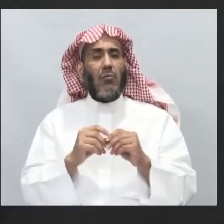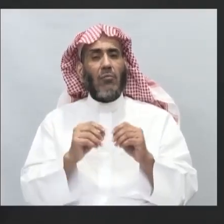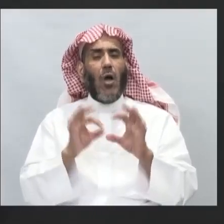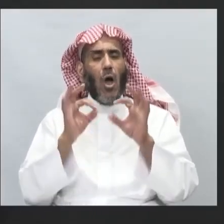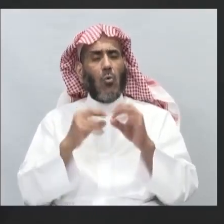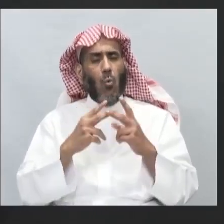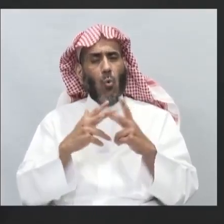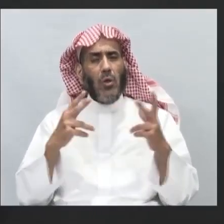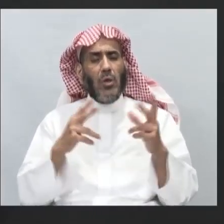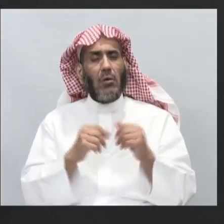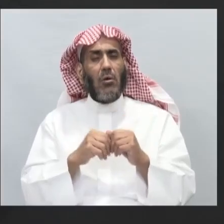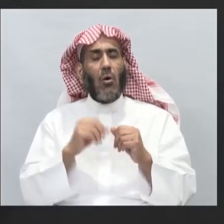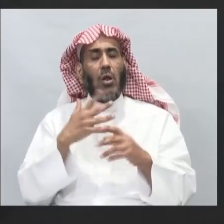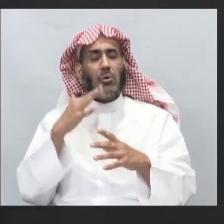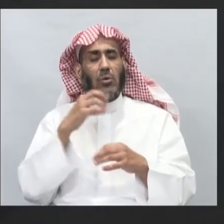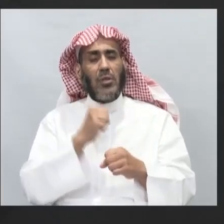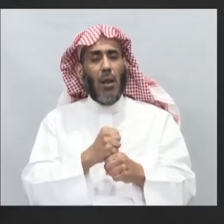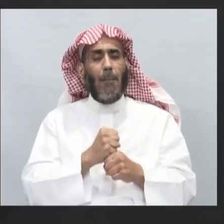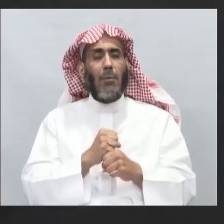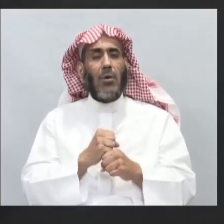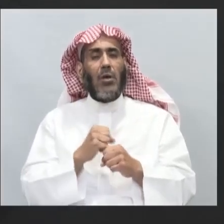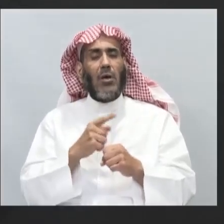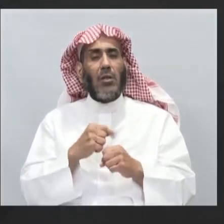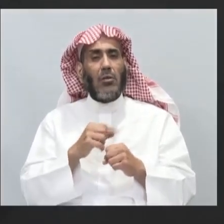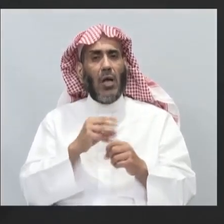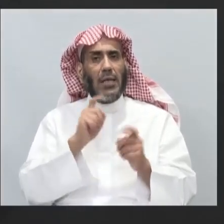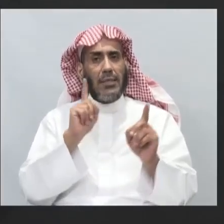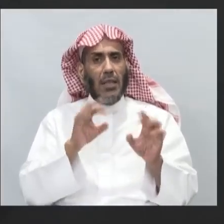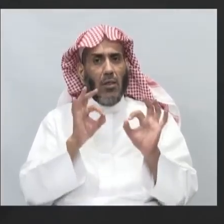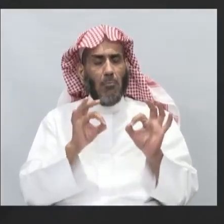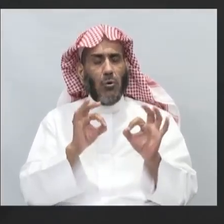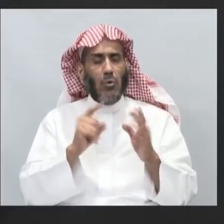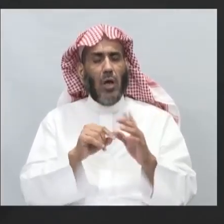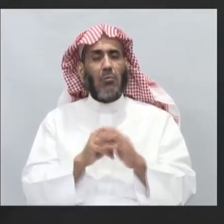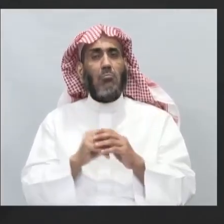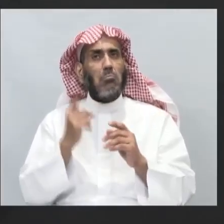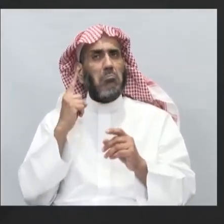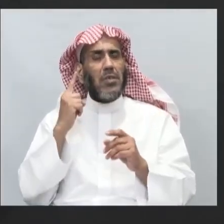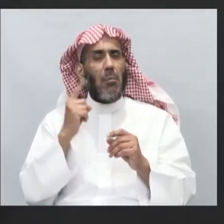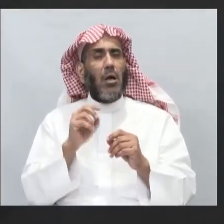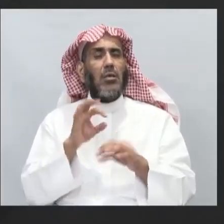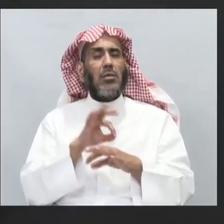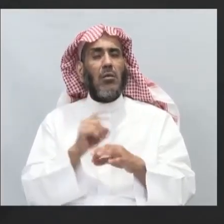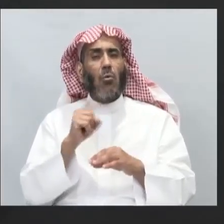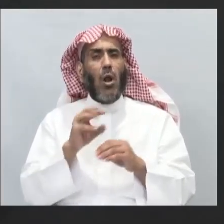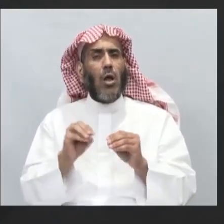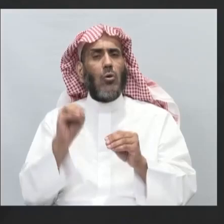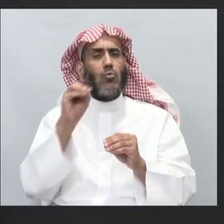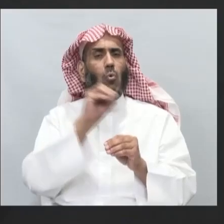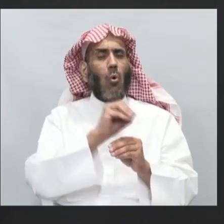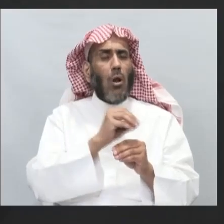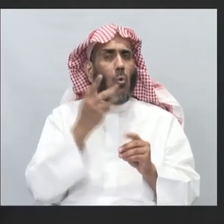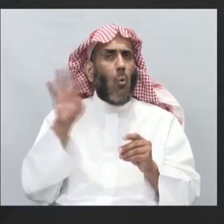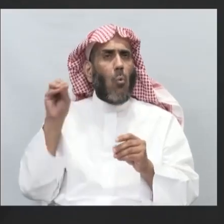ايات كثيره وعلى لسان النبي صلى الله عليه وسلم في قضيه التثبت والتاكد مما سمع الانسان ولا تنقل